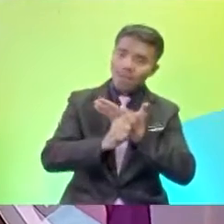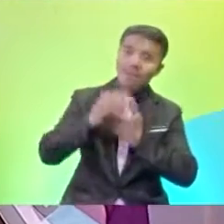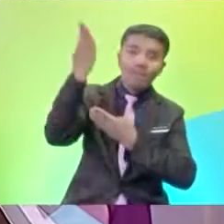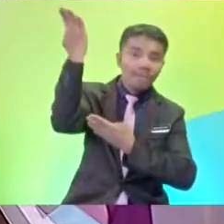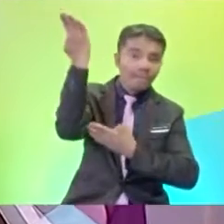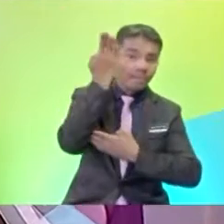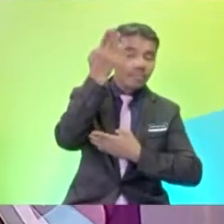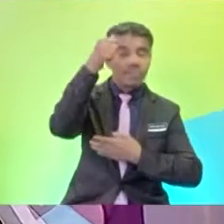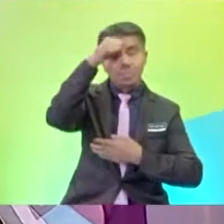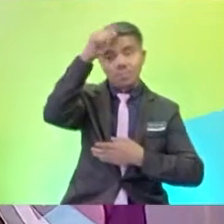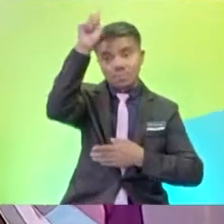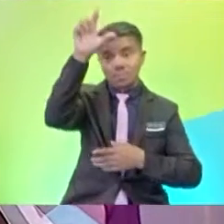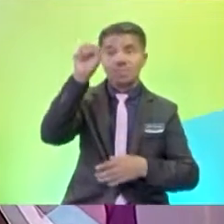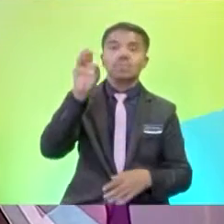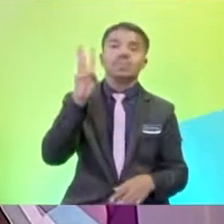dewasa nanti